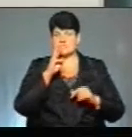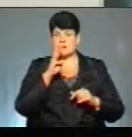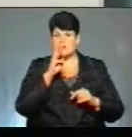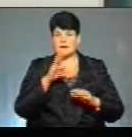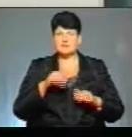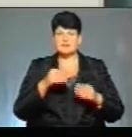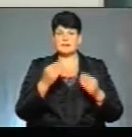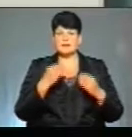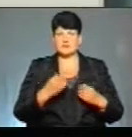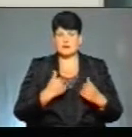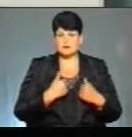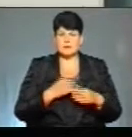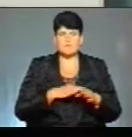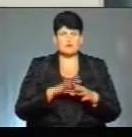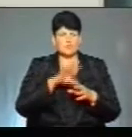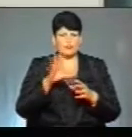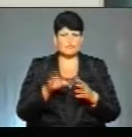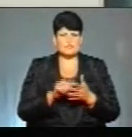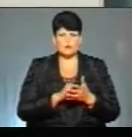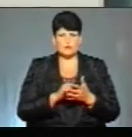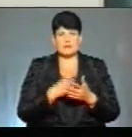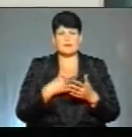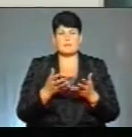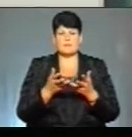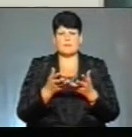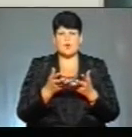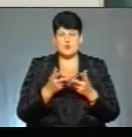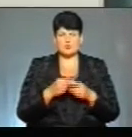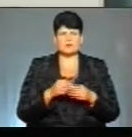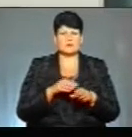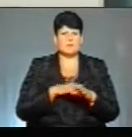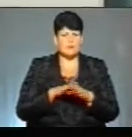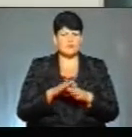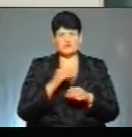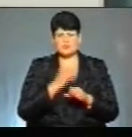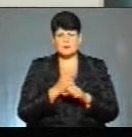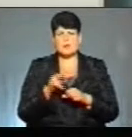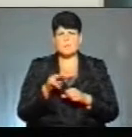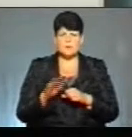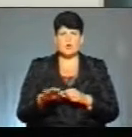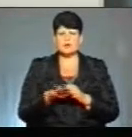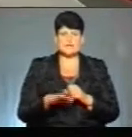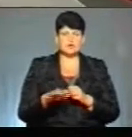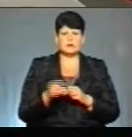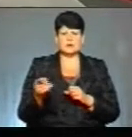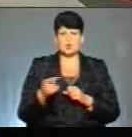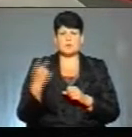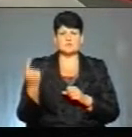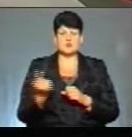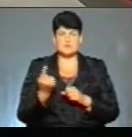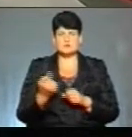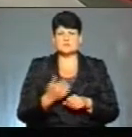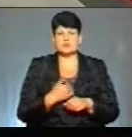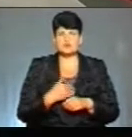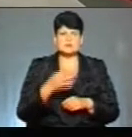плати надало нам повністю усі документи. Ми прорахунки повністю зробили на по території Тернопільської області.